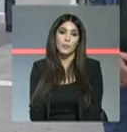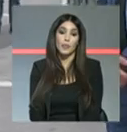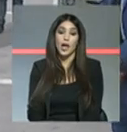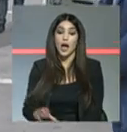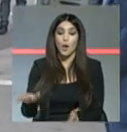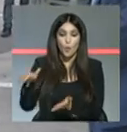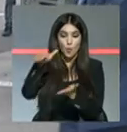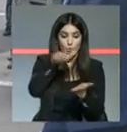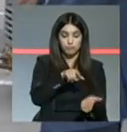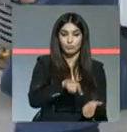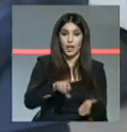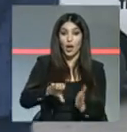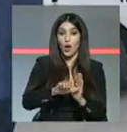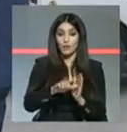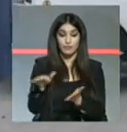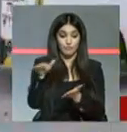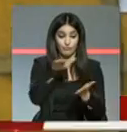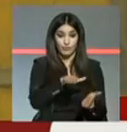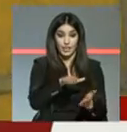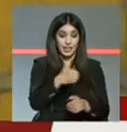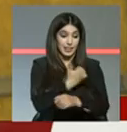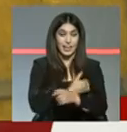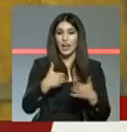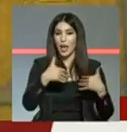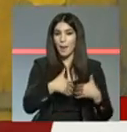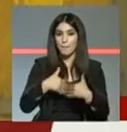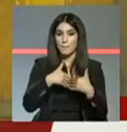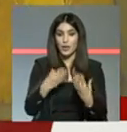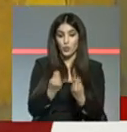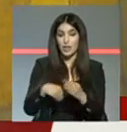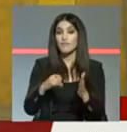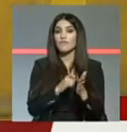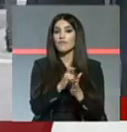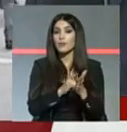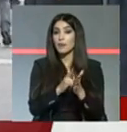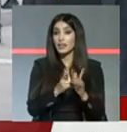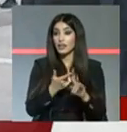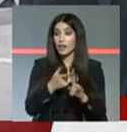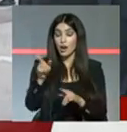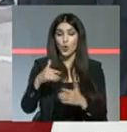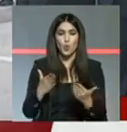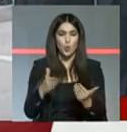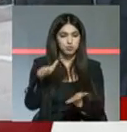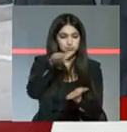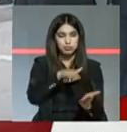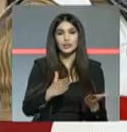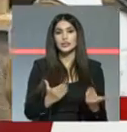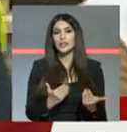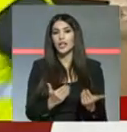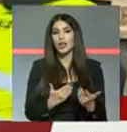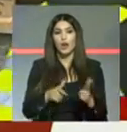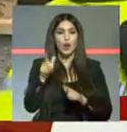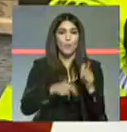وصول أول دفعة للقاح فايزر الأمريكي ضد فيروس كورونا بمطار تونس قرطاج، دفعة انتظرها كثيرا الشارع